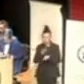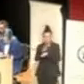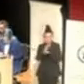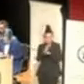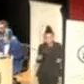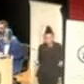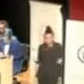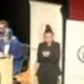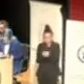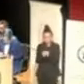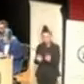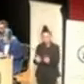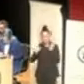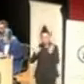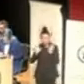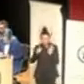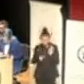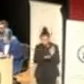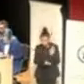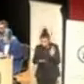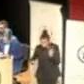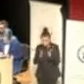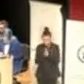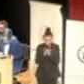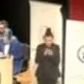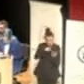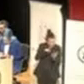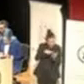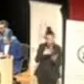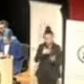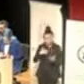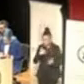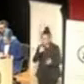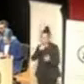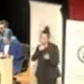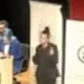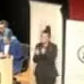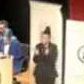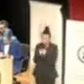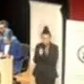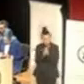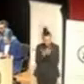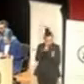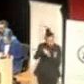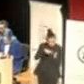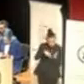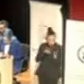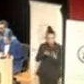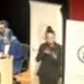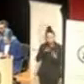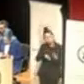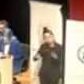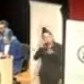kitaplar. Çocuklarına kitap okurdu analar, babalar. Her çocuğun başucunda bir kitap dururdu.